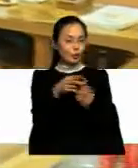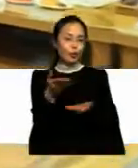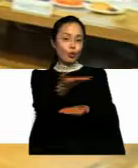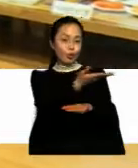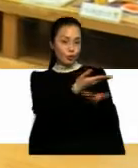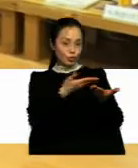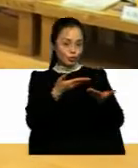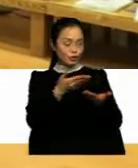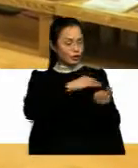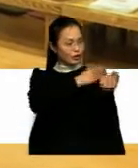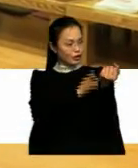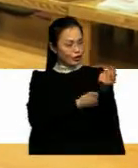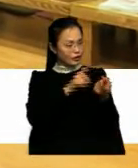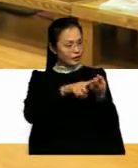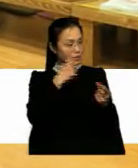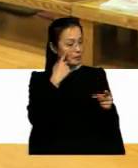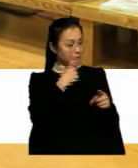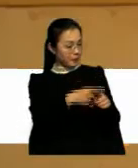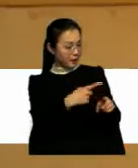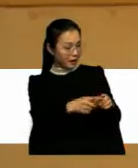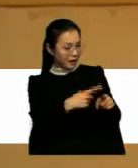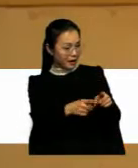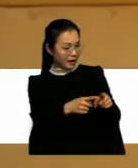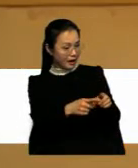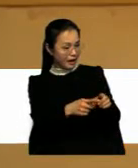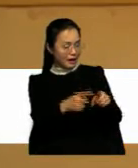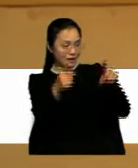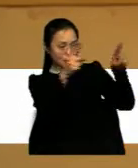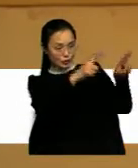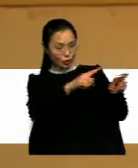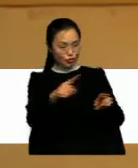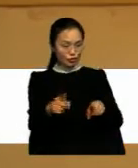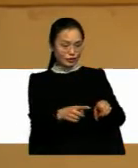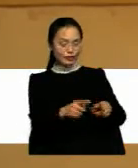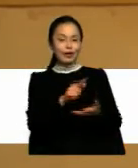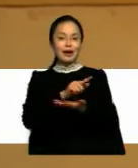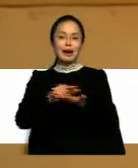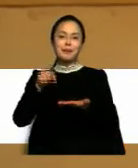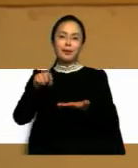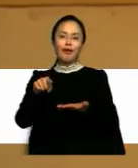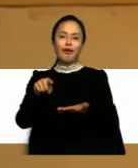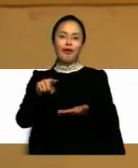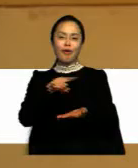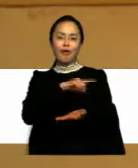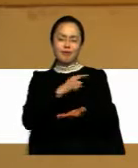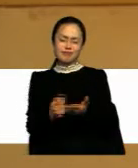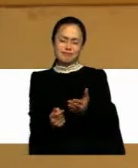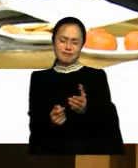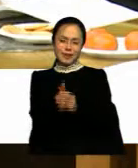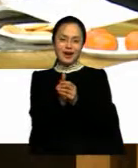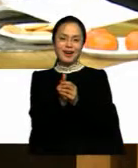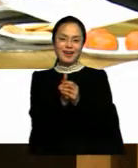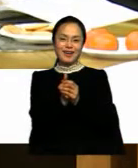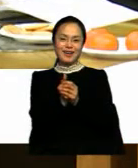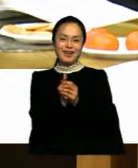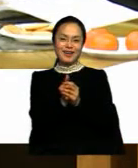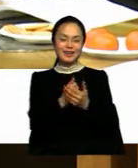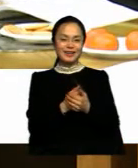평가한 것은 아마 기초자치단체 중에서는 우리 가평군이 아마 최초일 겁니다. 아, 그렇군요. 예, 그렇게 평가도